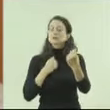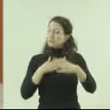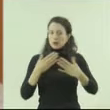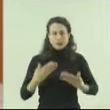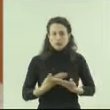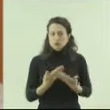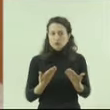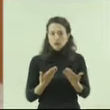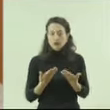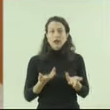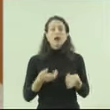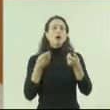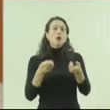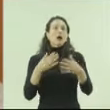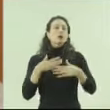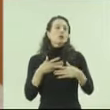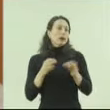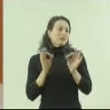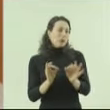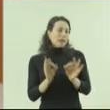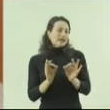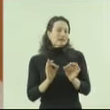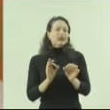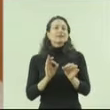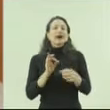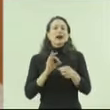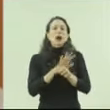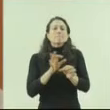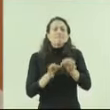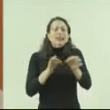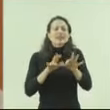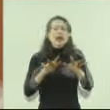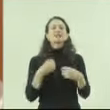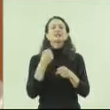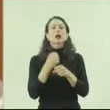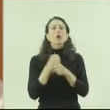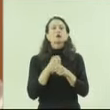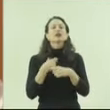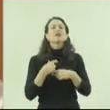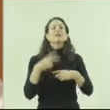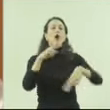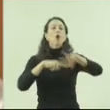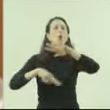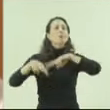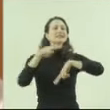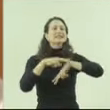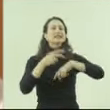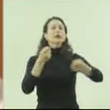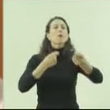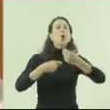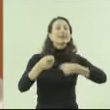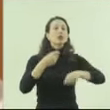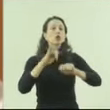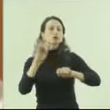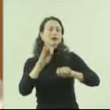Когато имаме моменти на пандемия, виждаме, че тя не познава граници. Когато говорим за предприемачество,